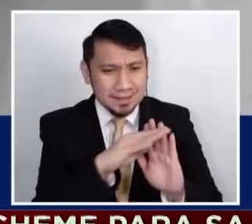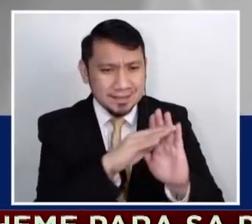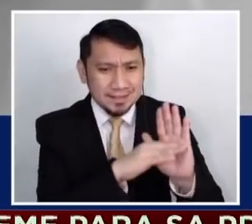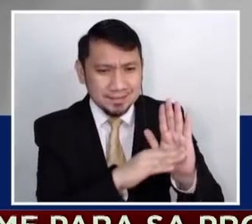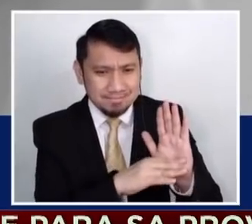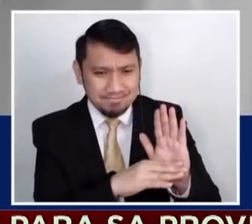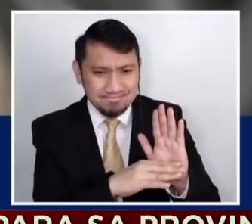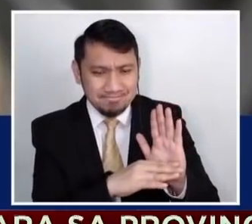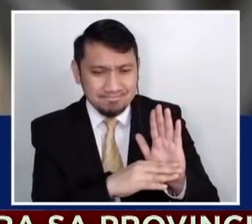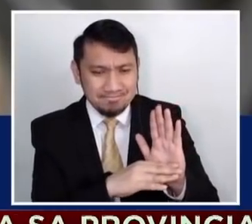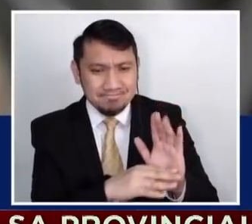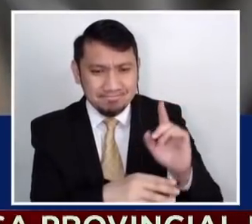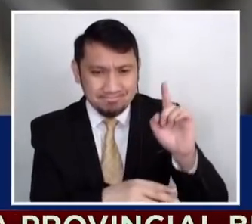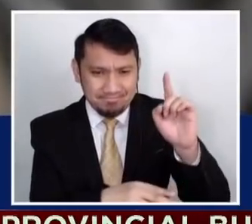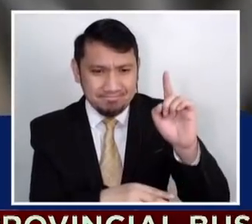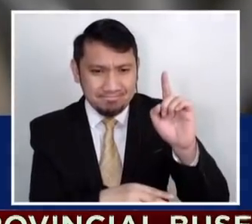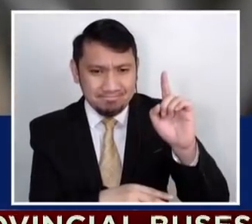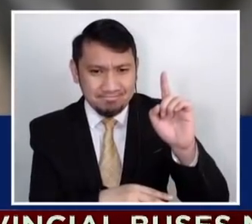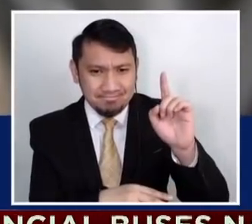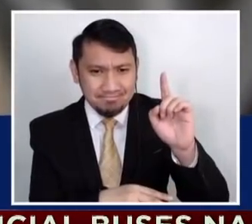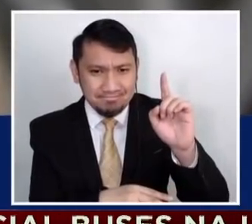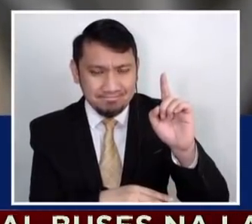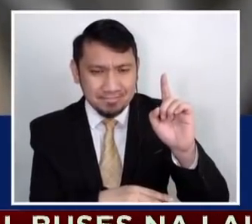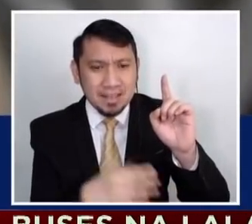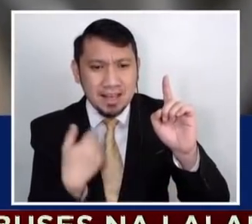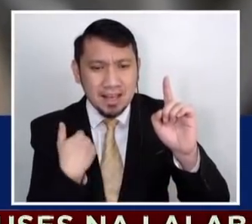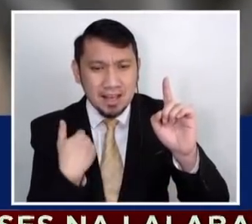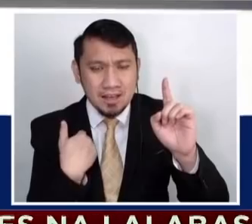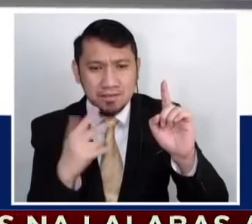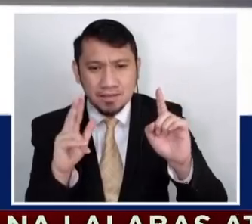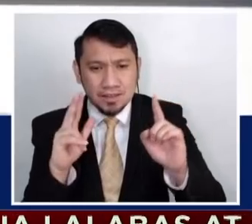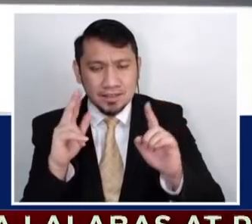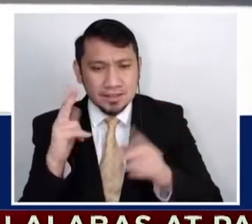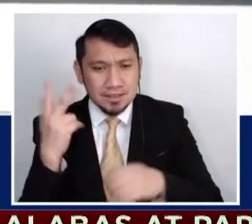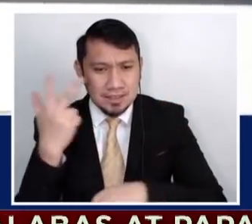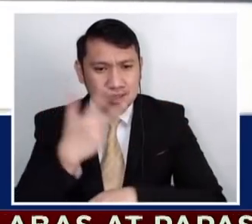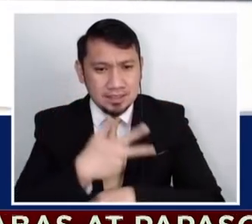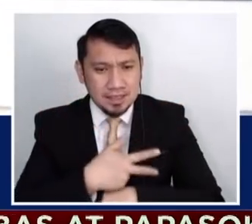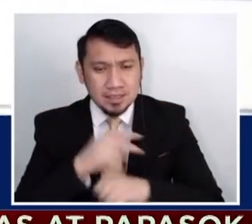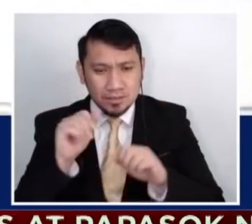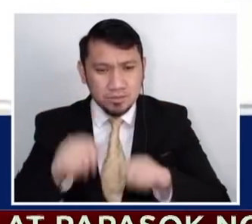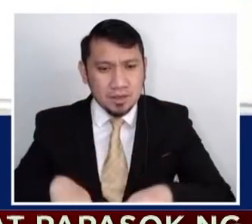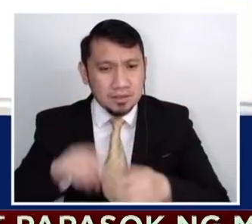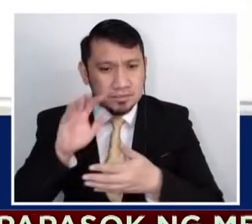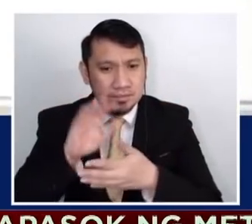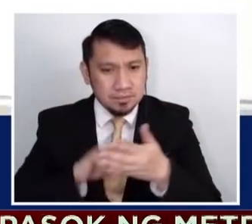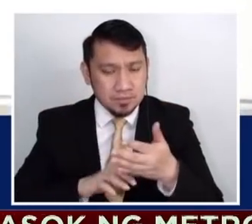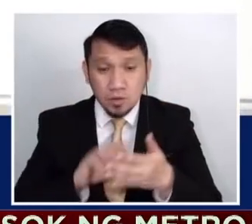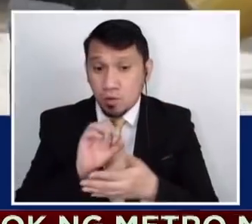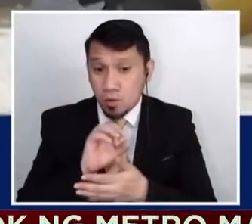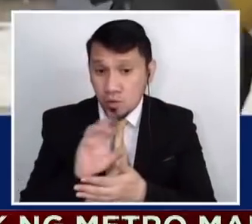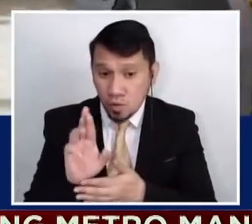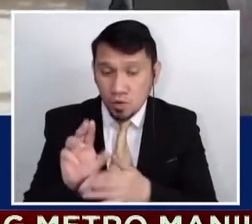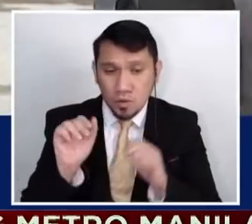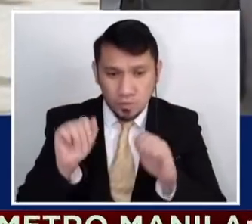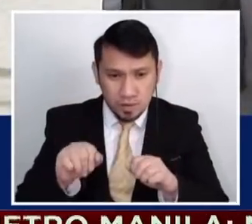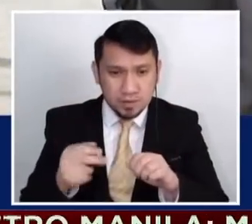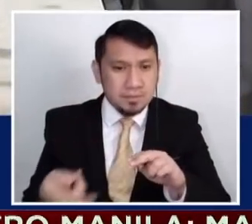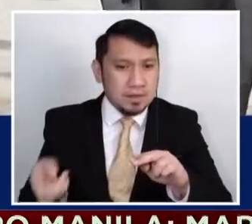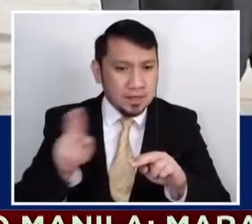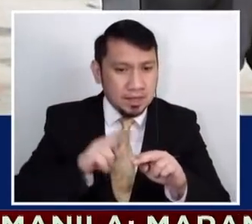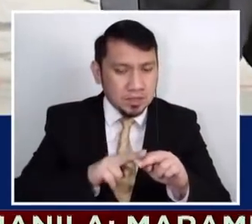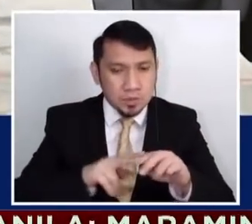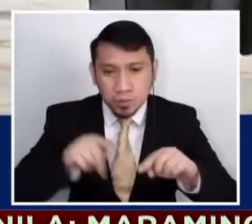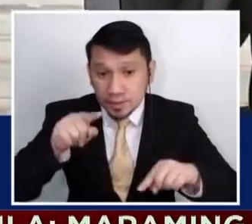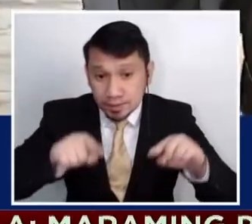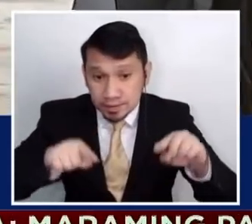imported gasoline. Pero may 3 araw pa naman ng kalakalan na pwedeng magpabawas o magpalobo sa magiging